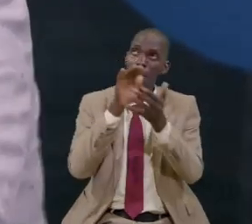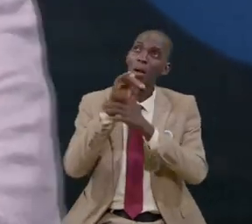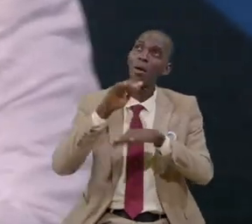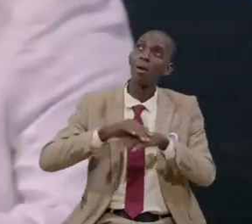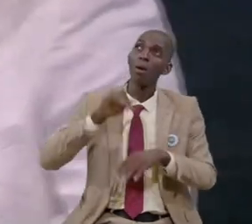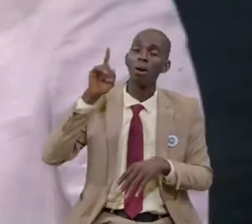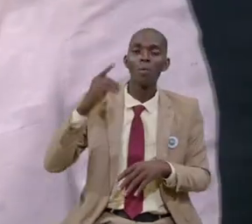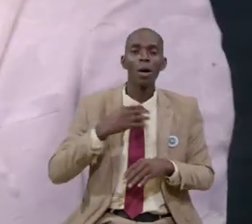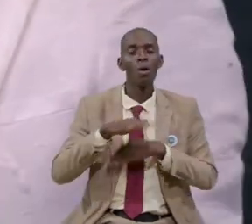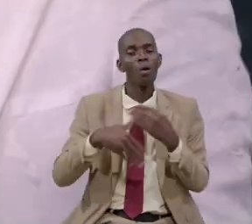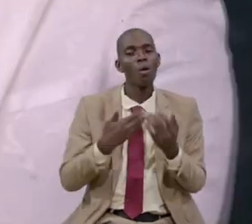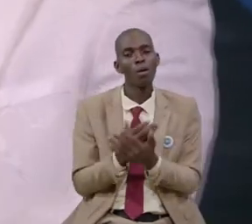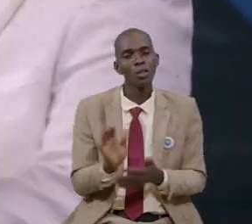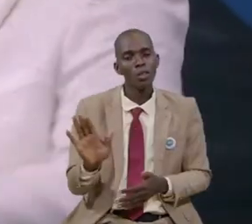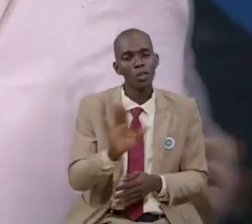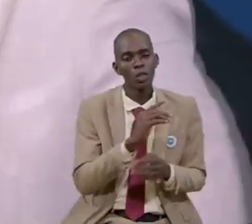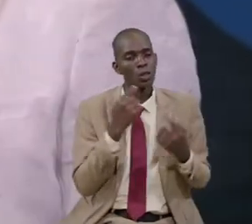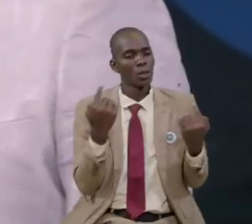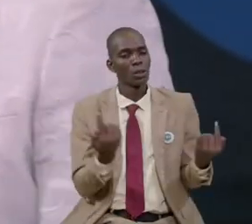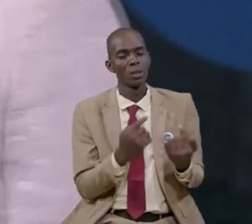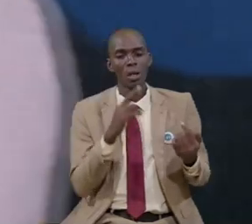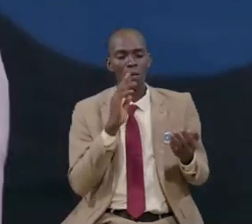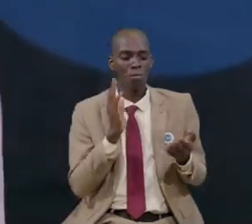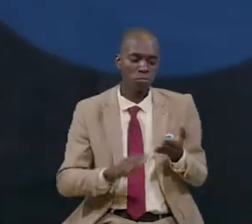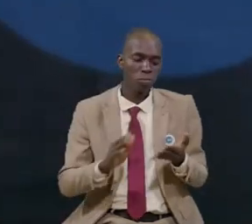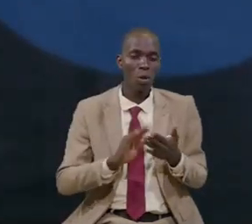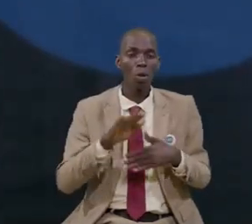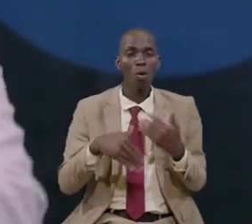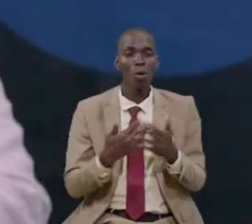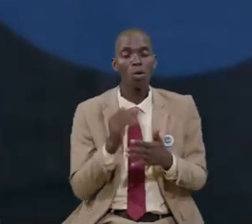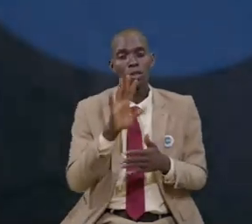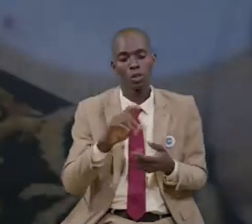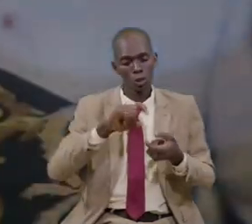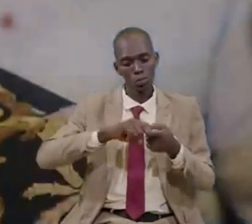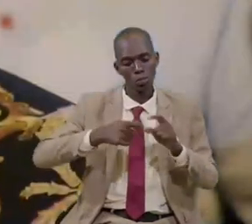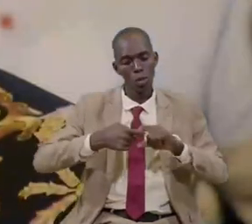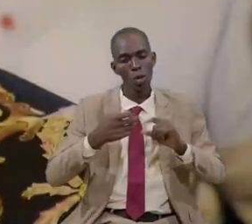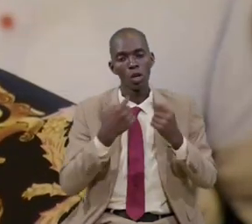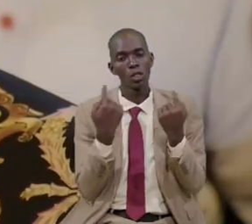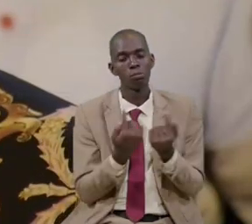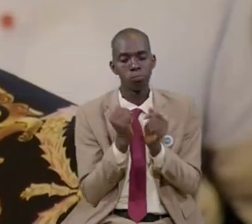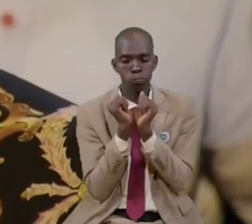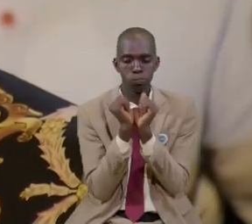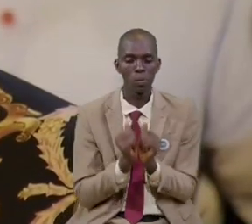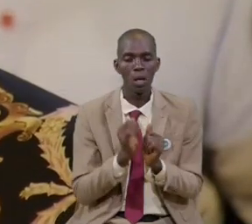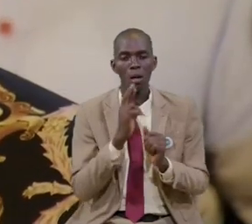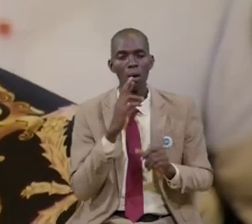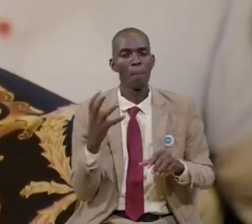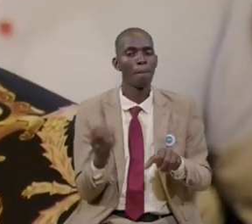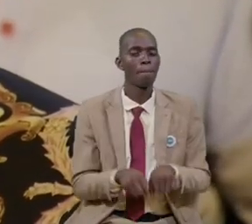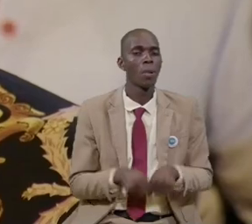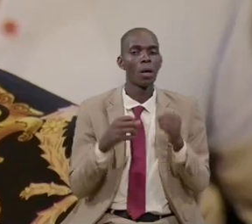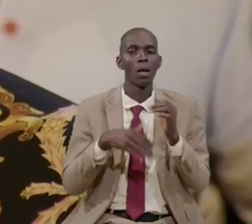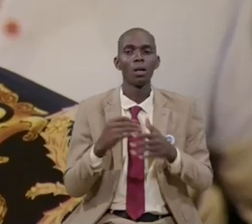sont pardonnés, et toutes les chaînes du péché sont brisées de votre vie. Le jour